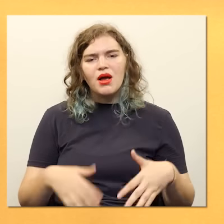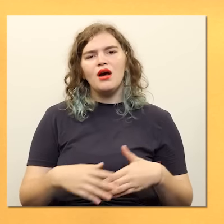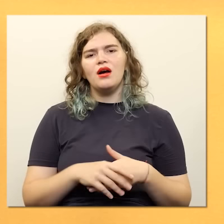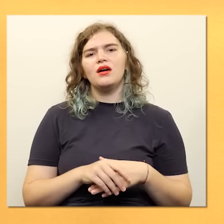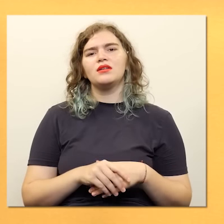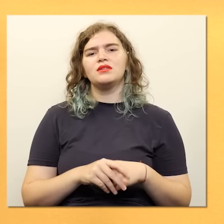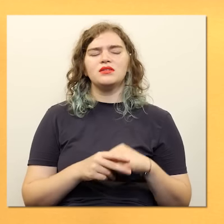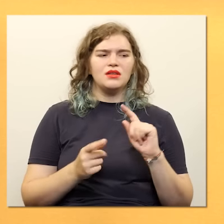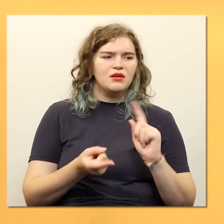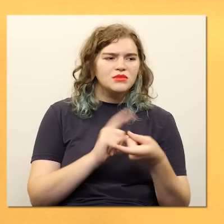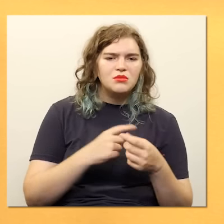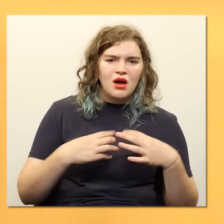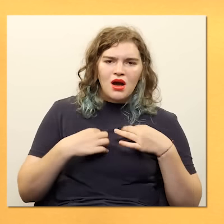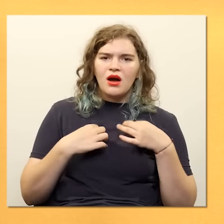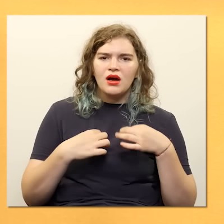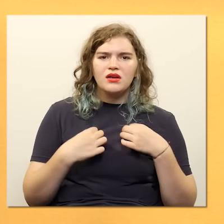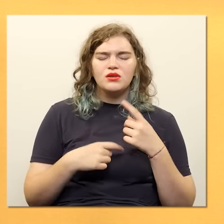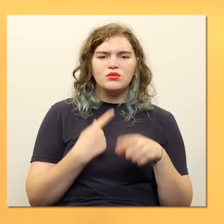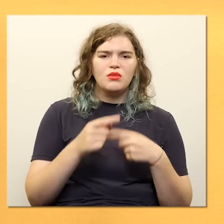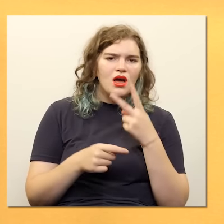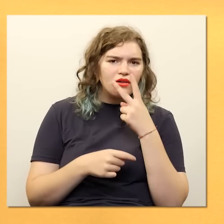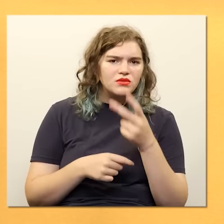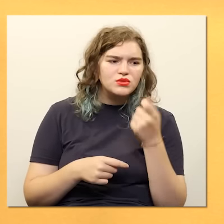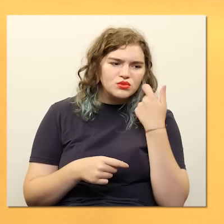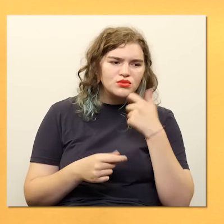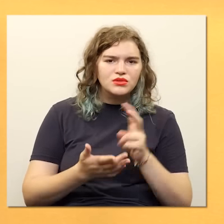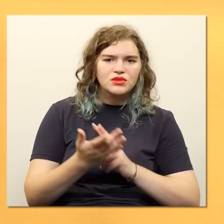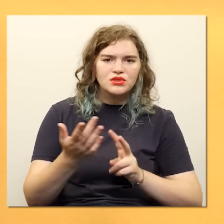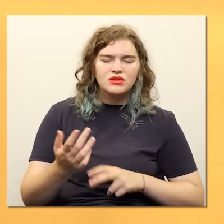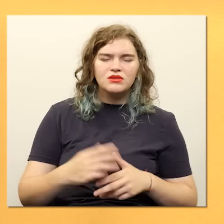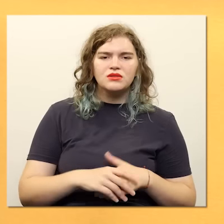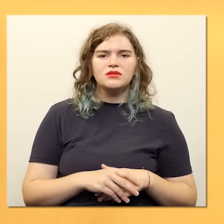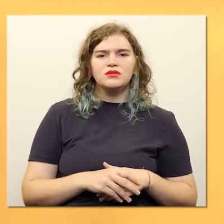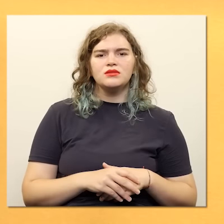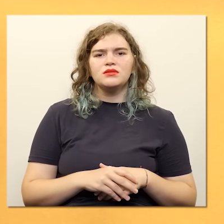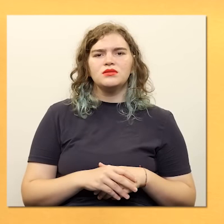baie, le-am schimbat hainele, după aia am văzut că nu știu citi,